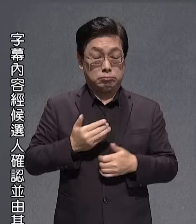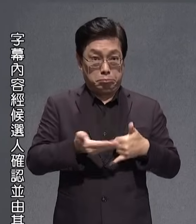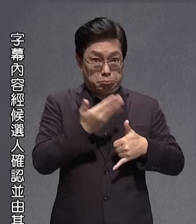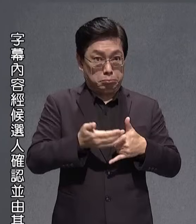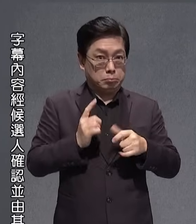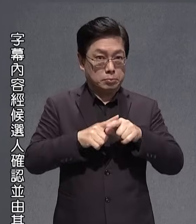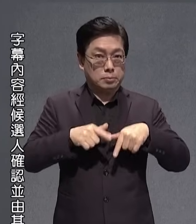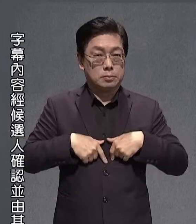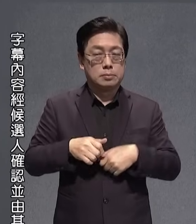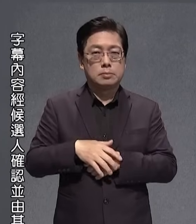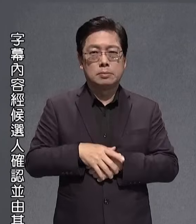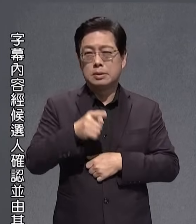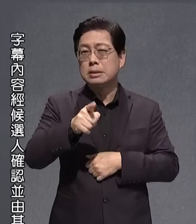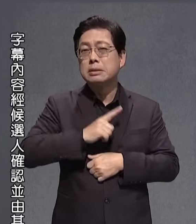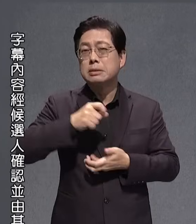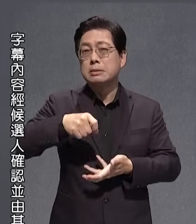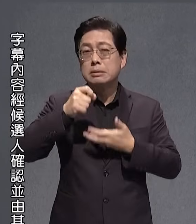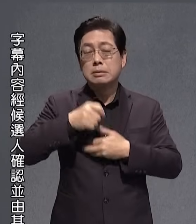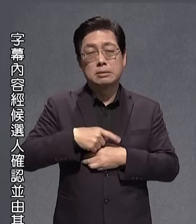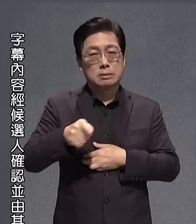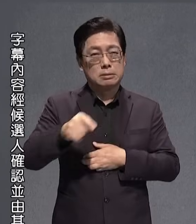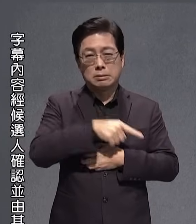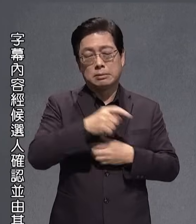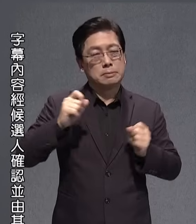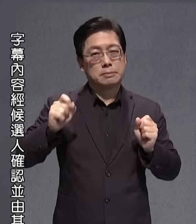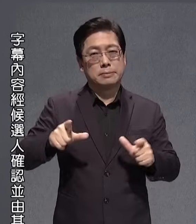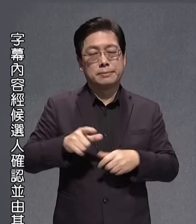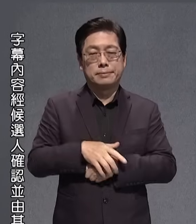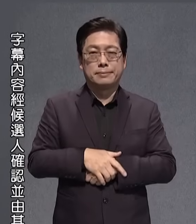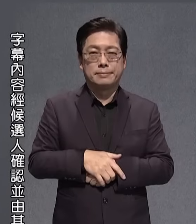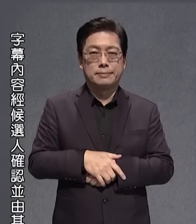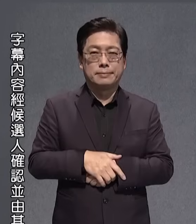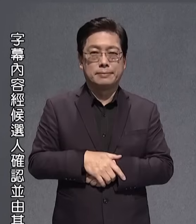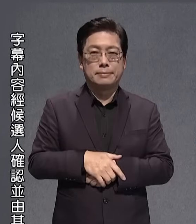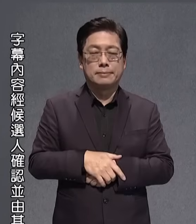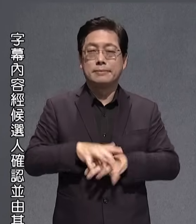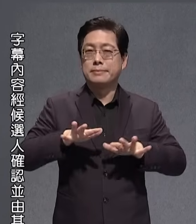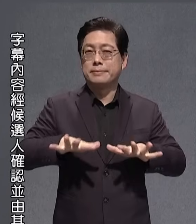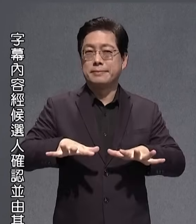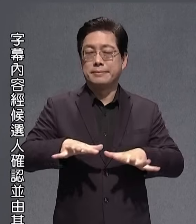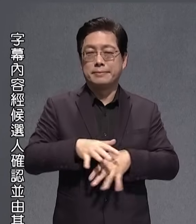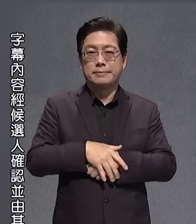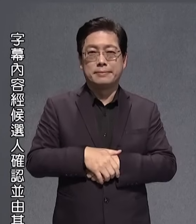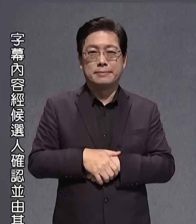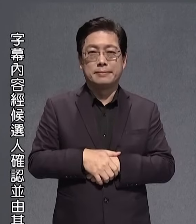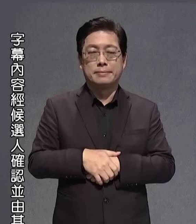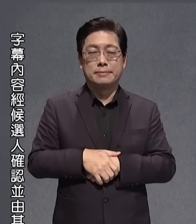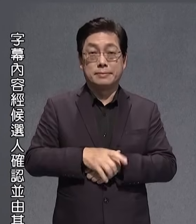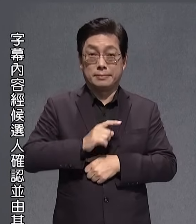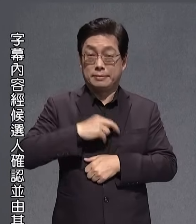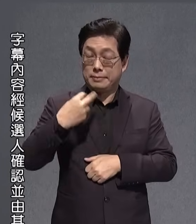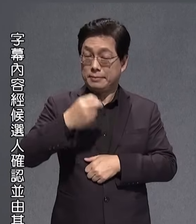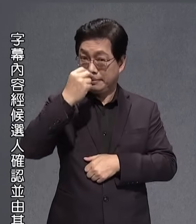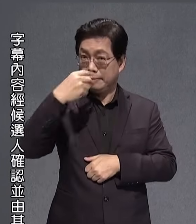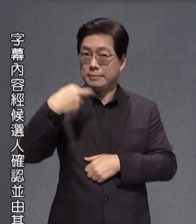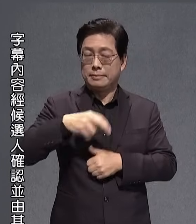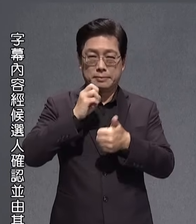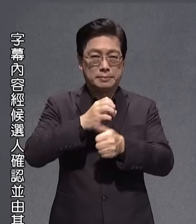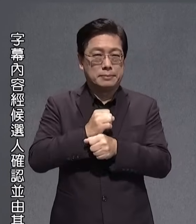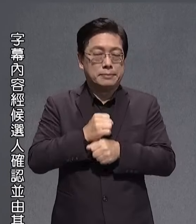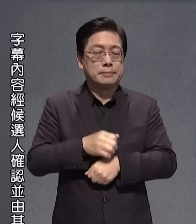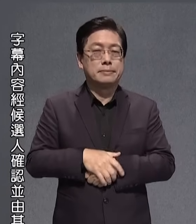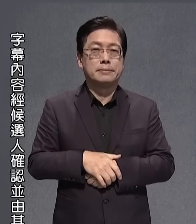的中心，这跟你所说的完全不一样。今天我特别在这里来提